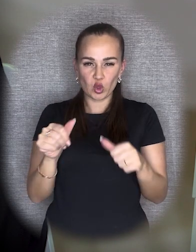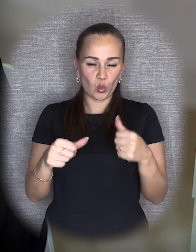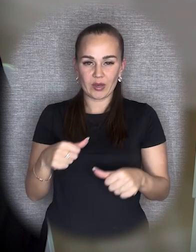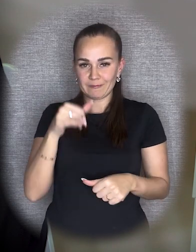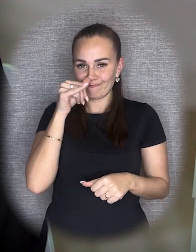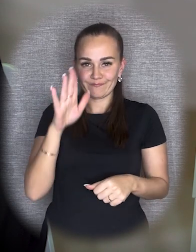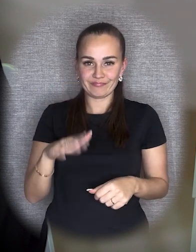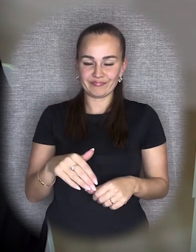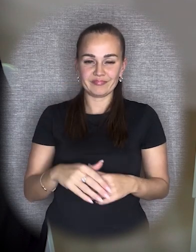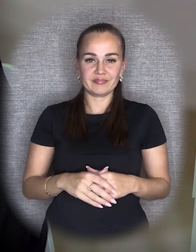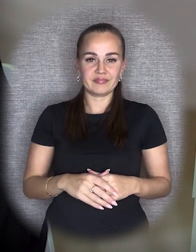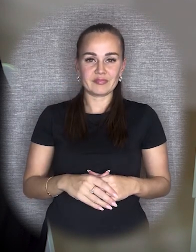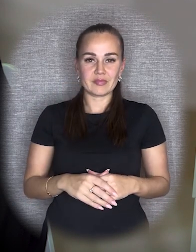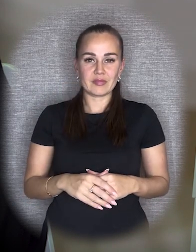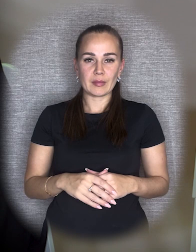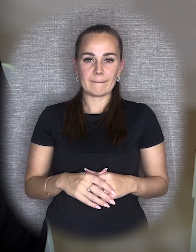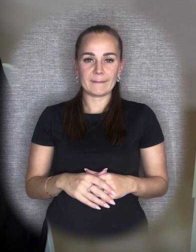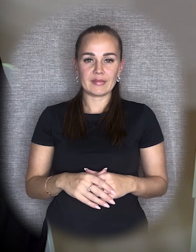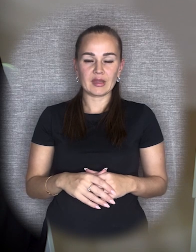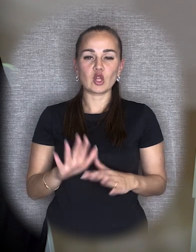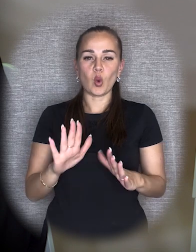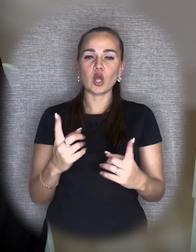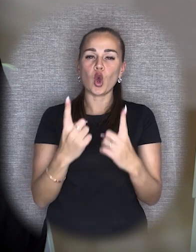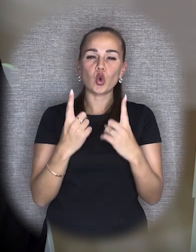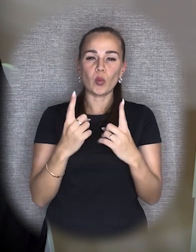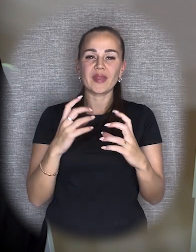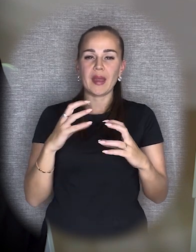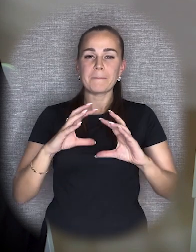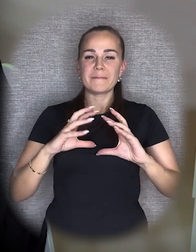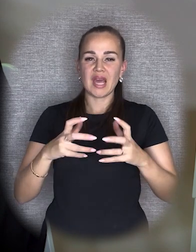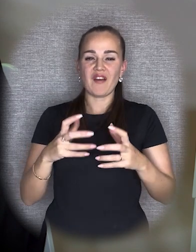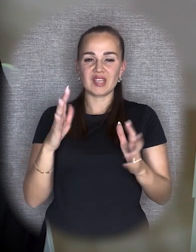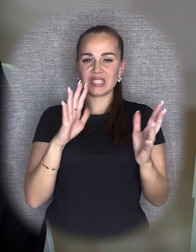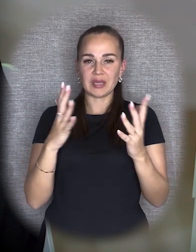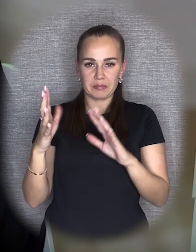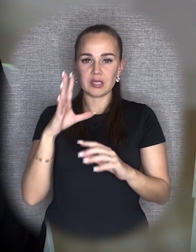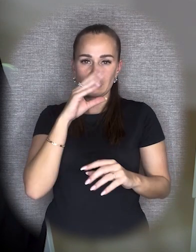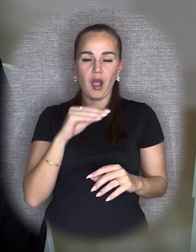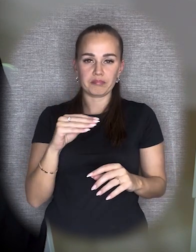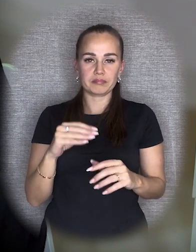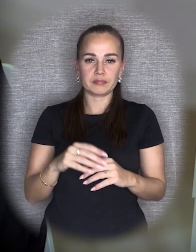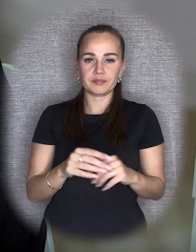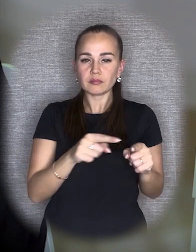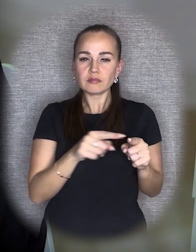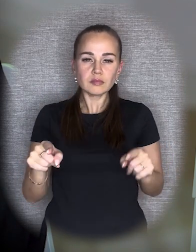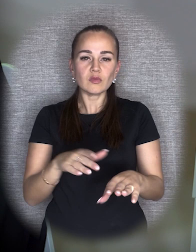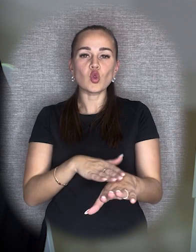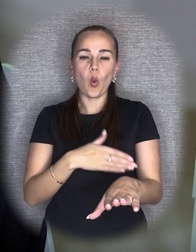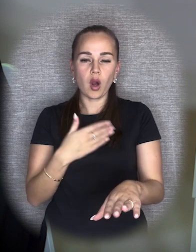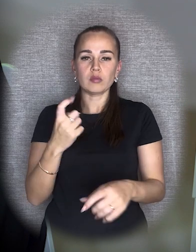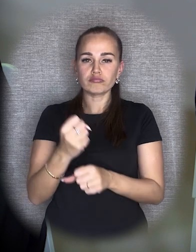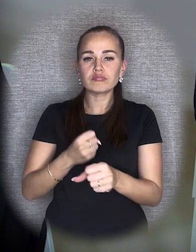самому принципу. Поэтому, когда мы смотрим